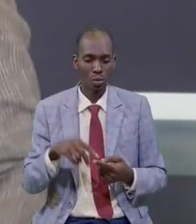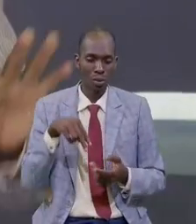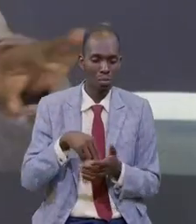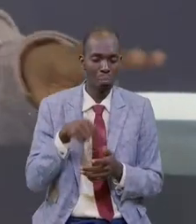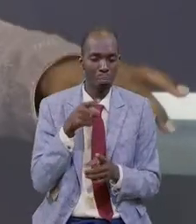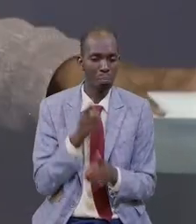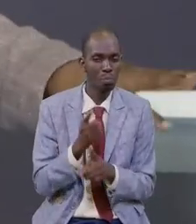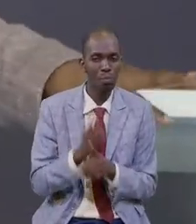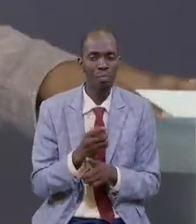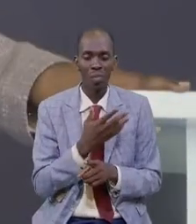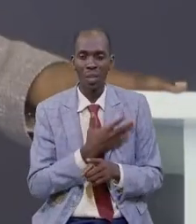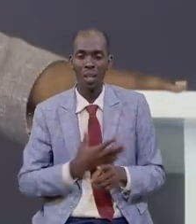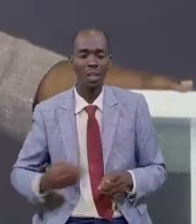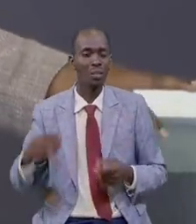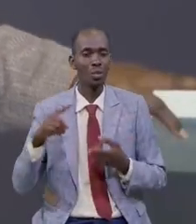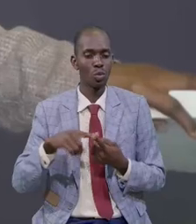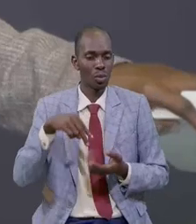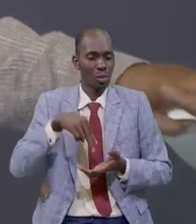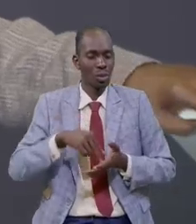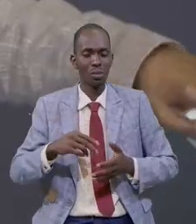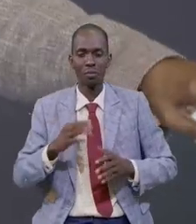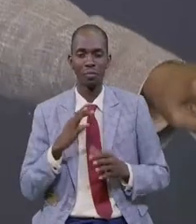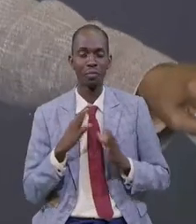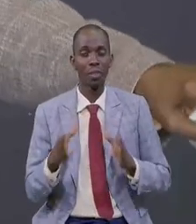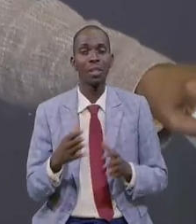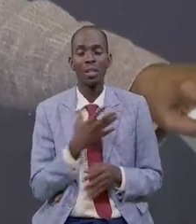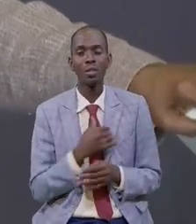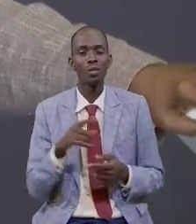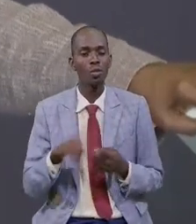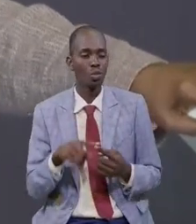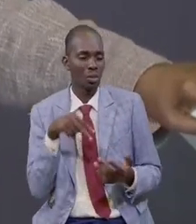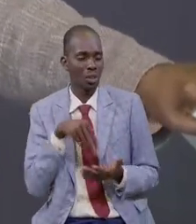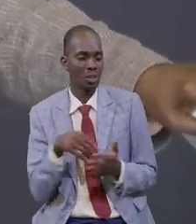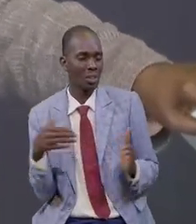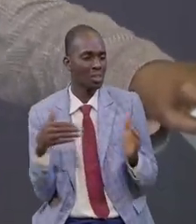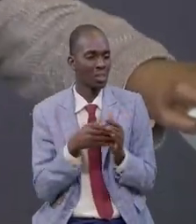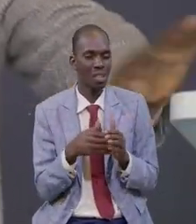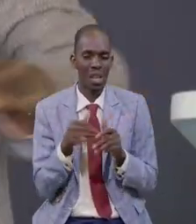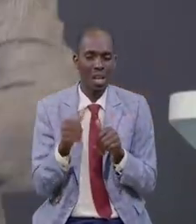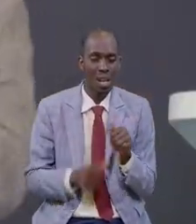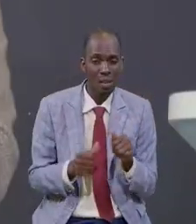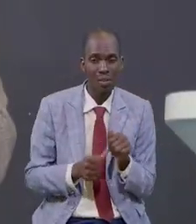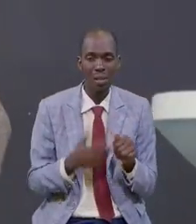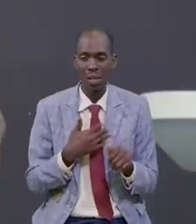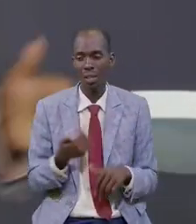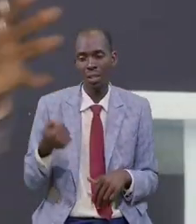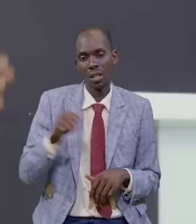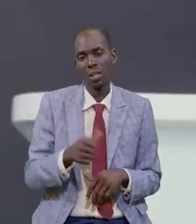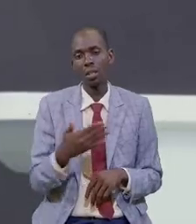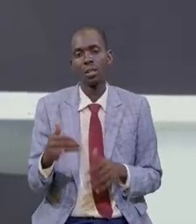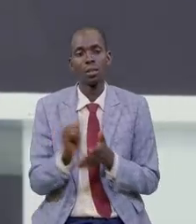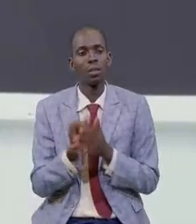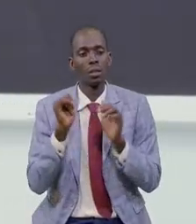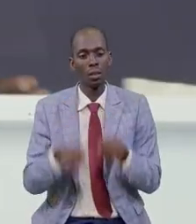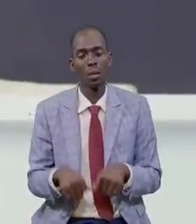et tenir droit il veut tenir contre toute chose qui va le